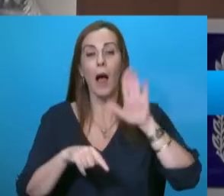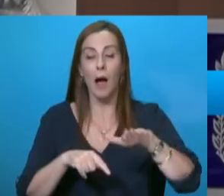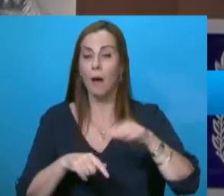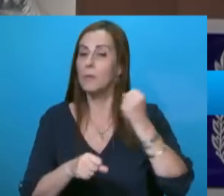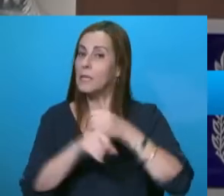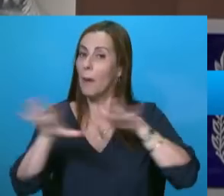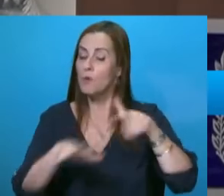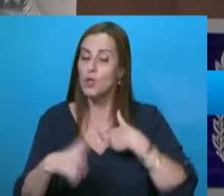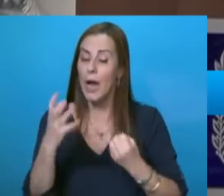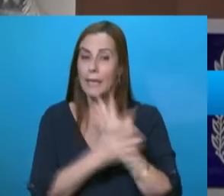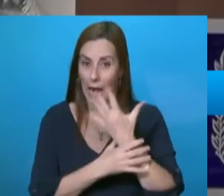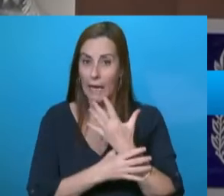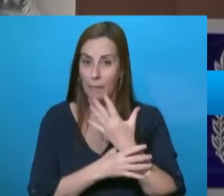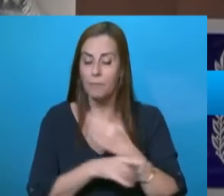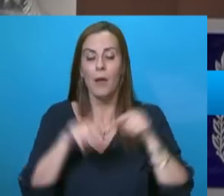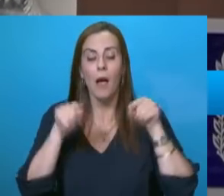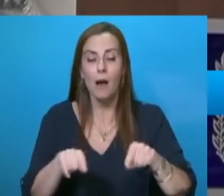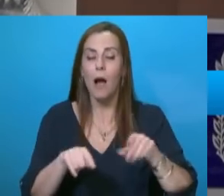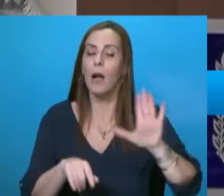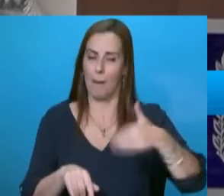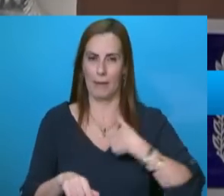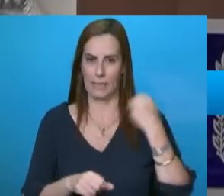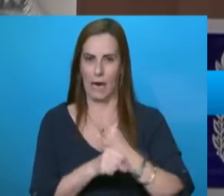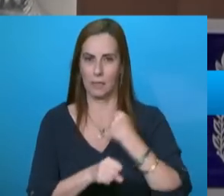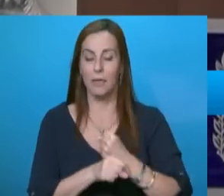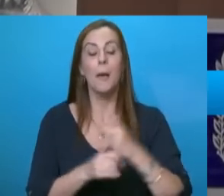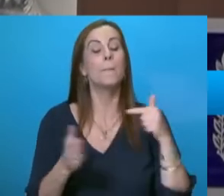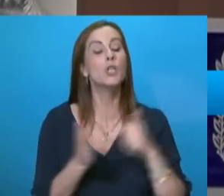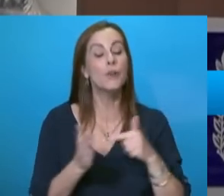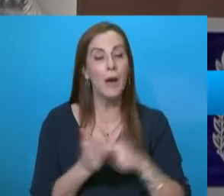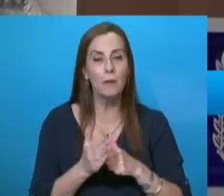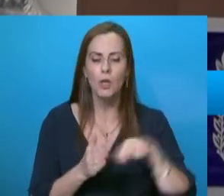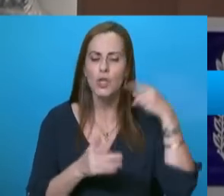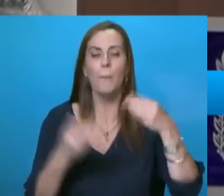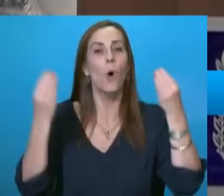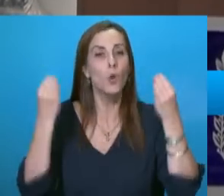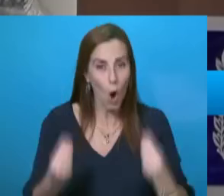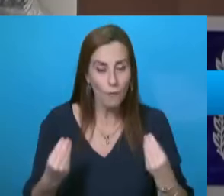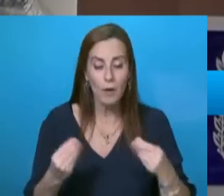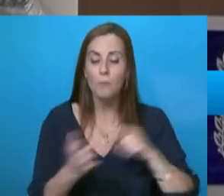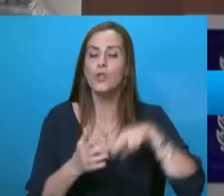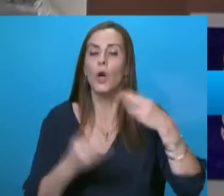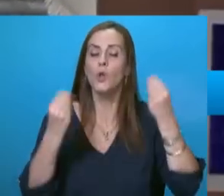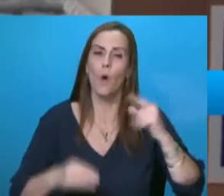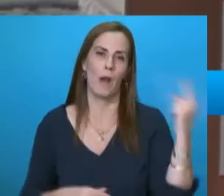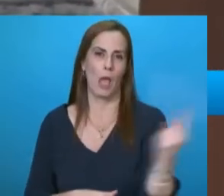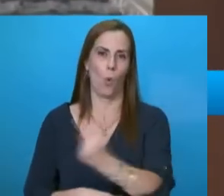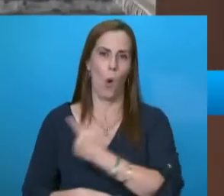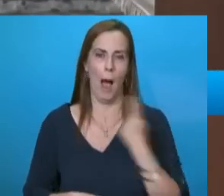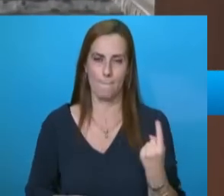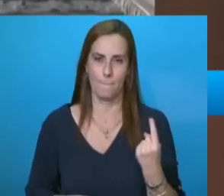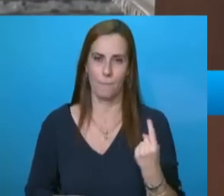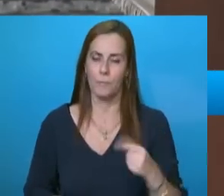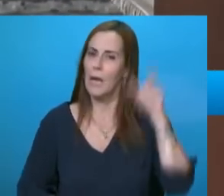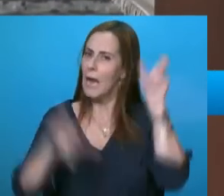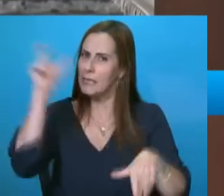הממשלה שנקים פה, כך אנהג גם אני, כדי שיהיה פה טוב, כדי שיהיה פה טוב לכולם.